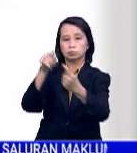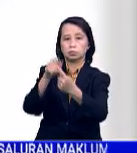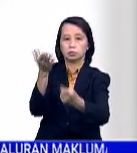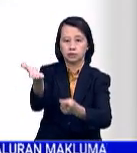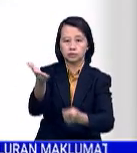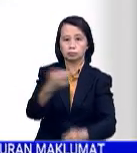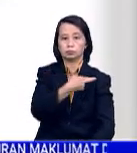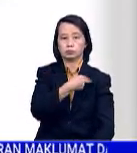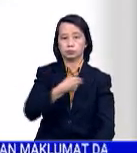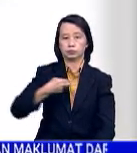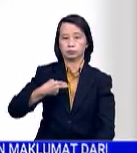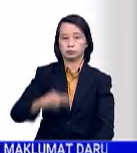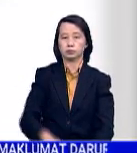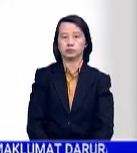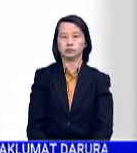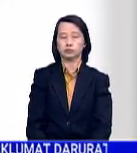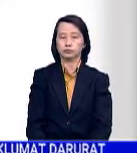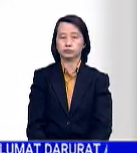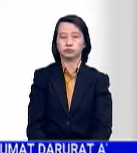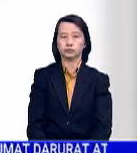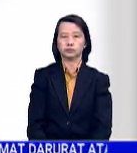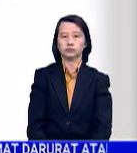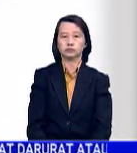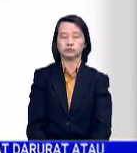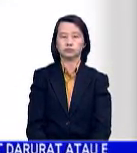itu hai hai